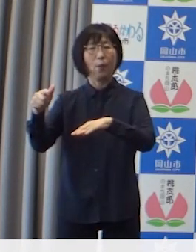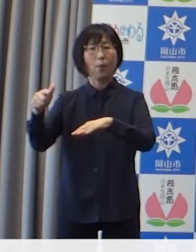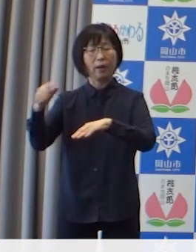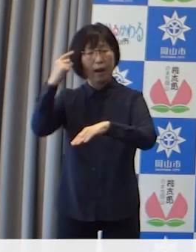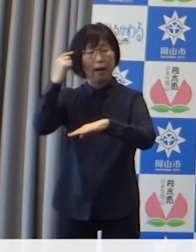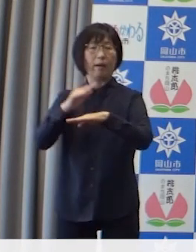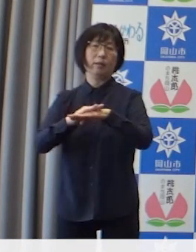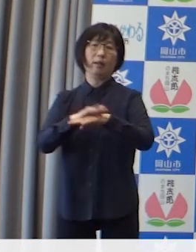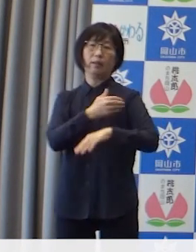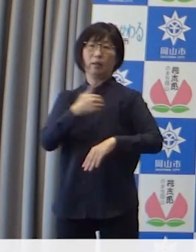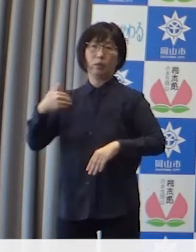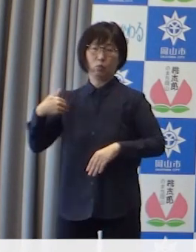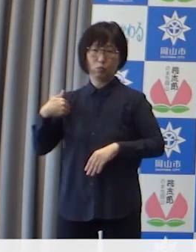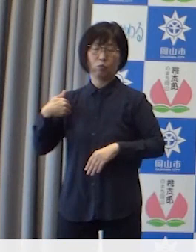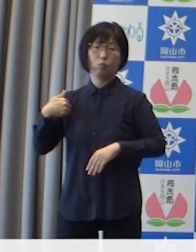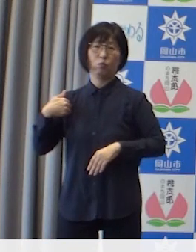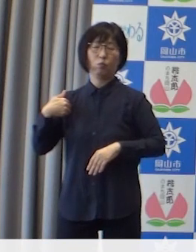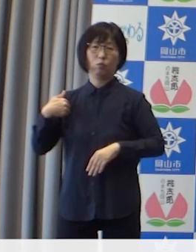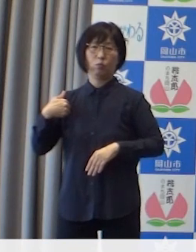けれども、